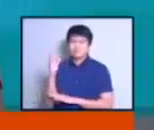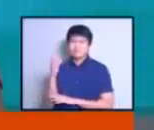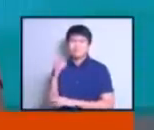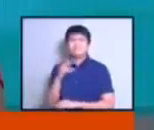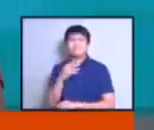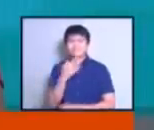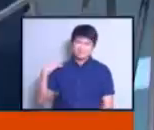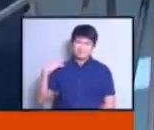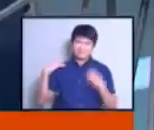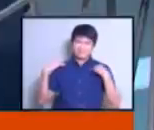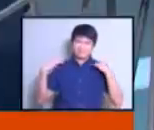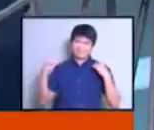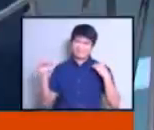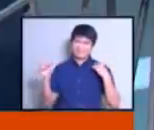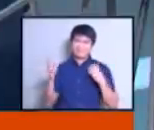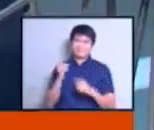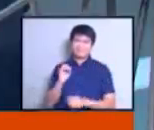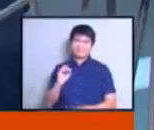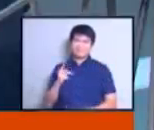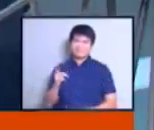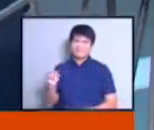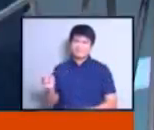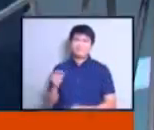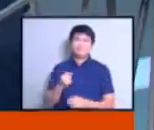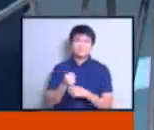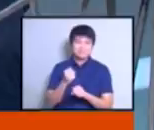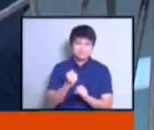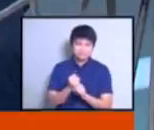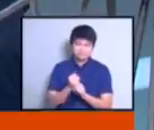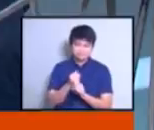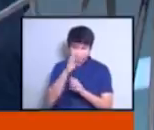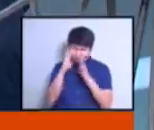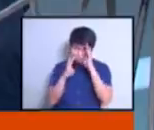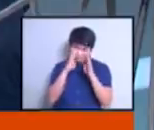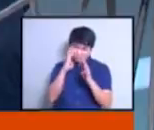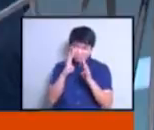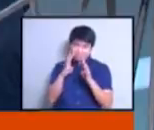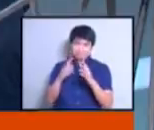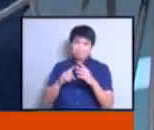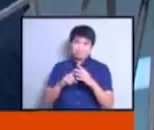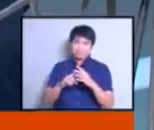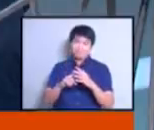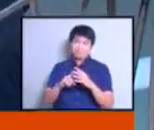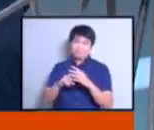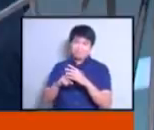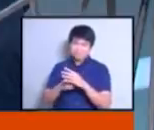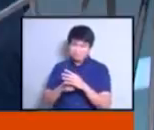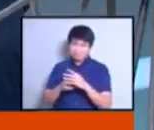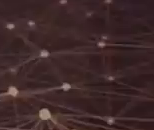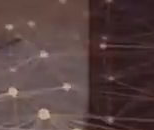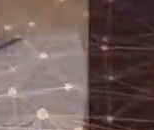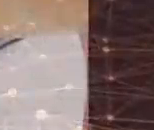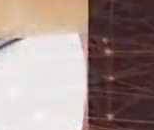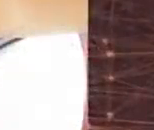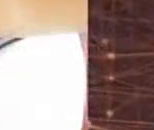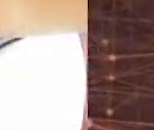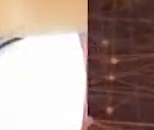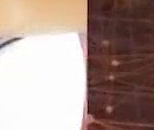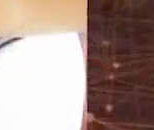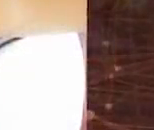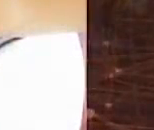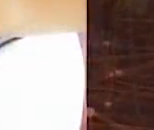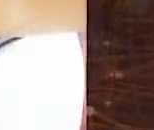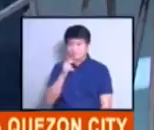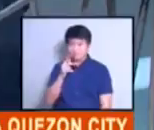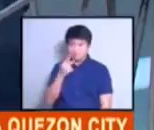sila po yung t-shirt nyo, ano? So, kayo po ang composer at singer original ng Manok na Pula. Opo, sir. At may umaangkin si Mr. D.